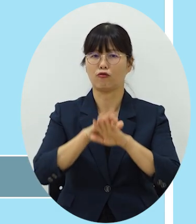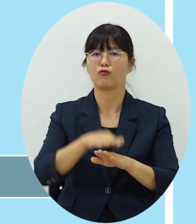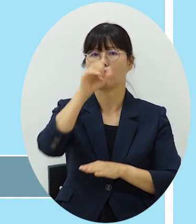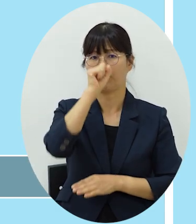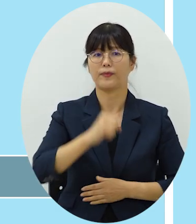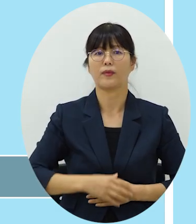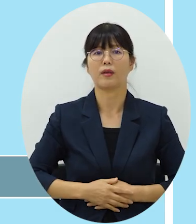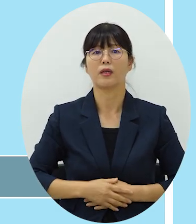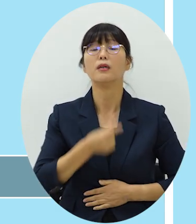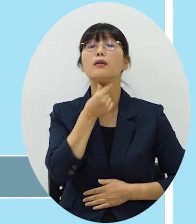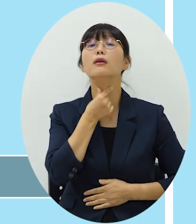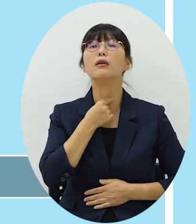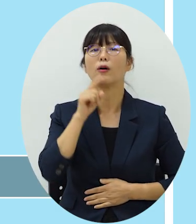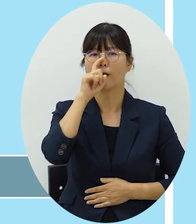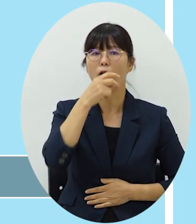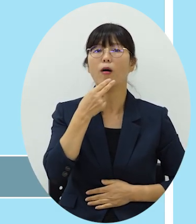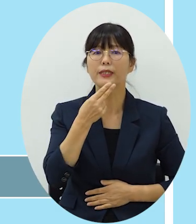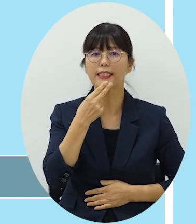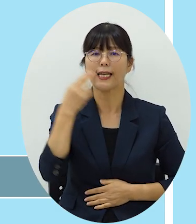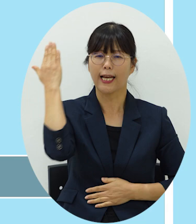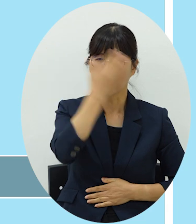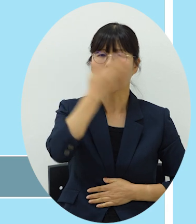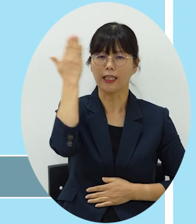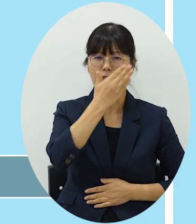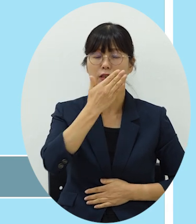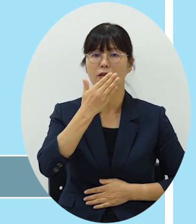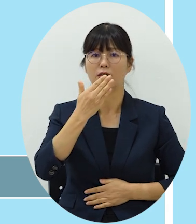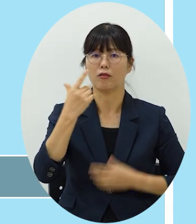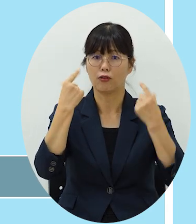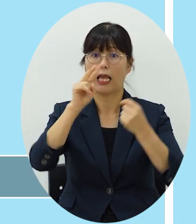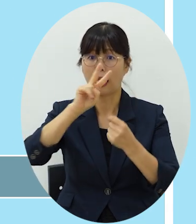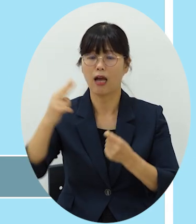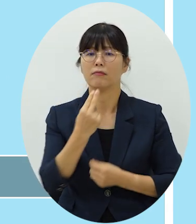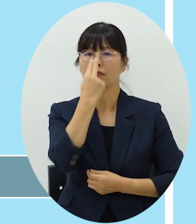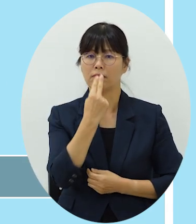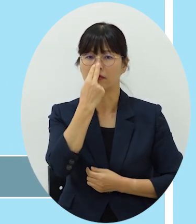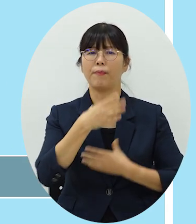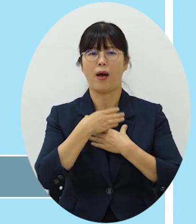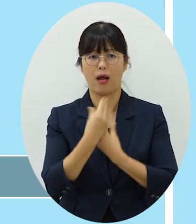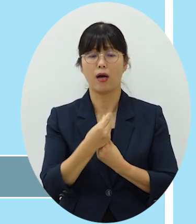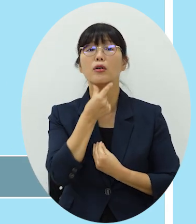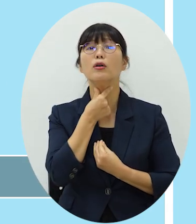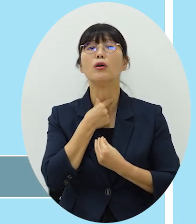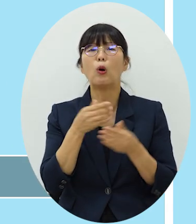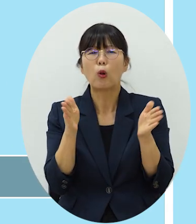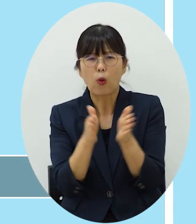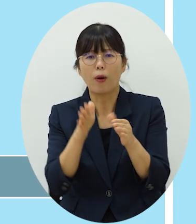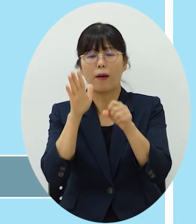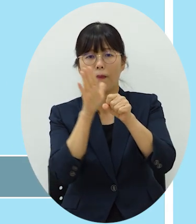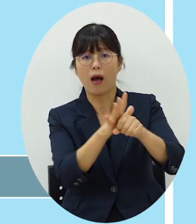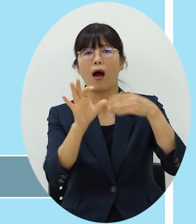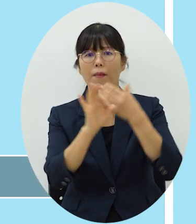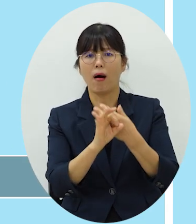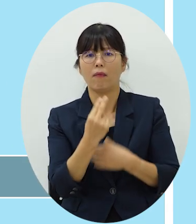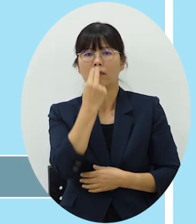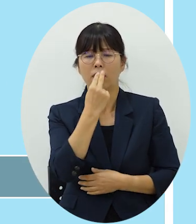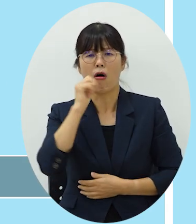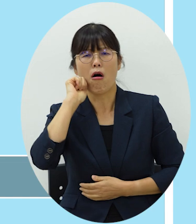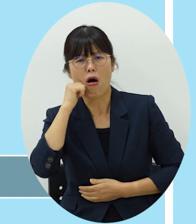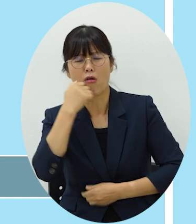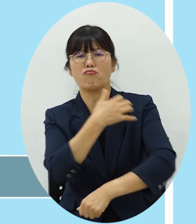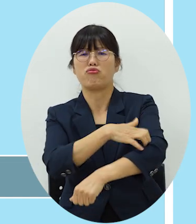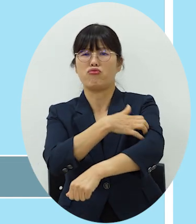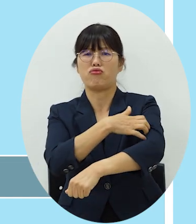좋습니다. 기도는 이물질 없이 깨끗하게 유지해야 숨쉬기 편합니다. 기도가 좁아지거나 막히면 숨쉬기가